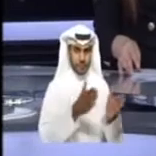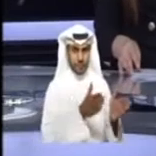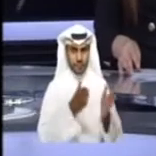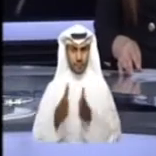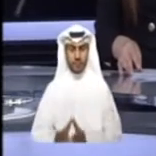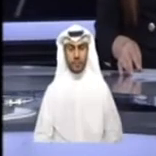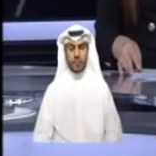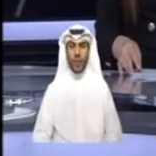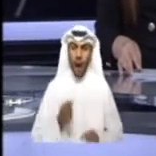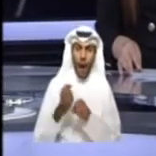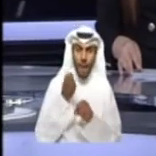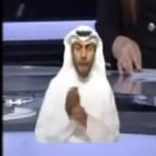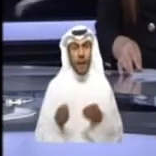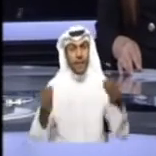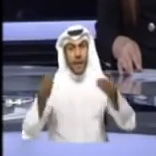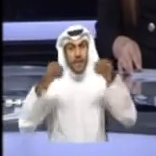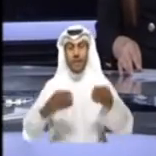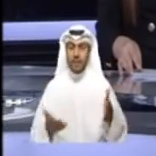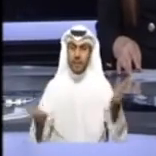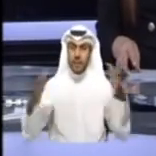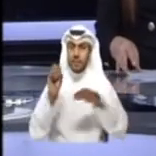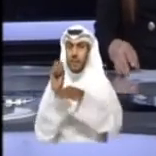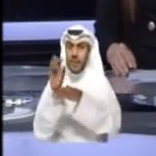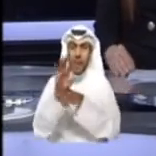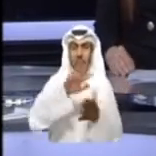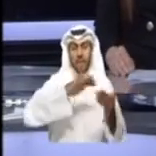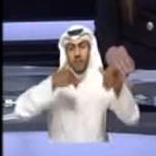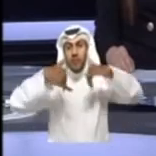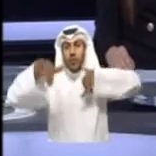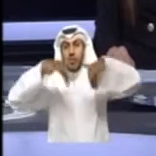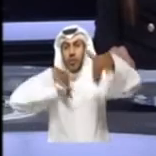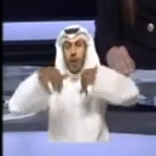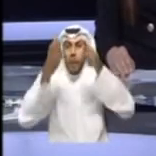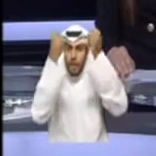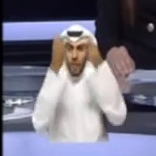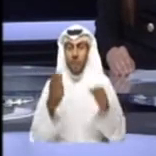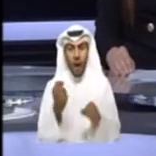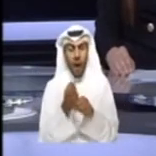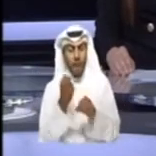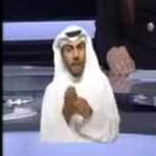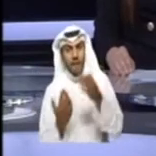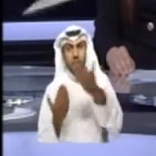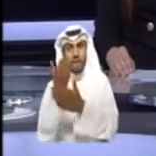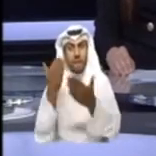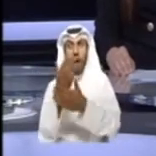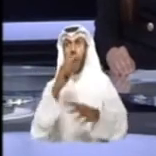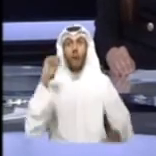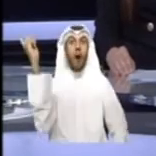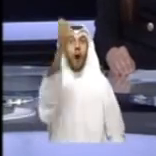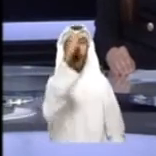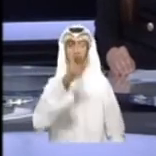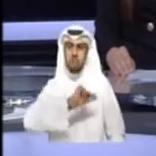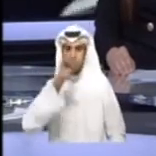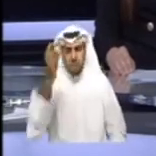نشاطات واضحة شهدتها البلاد في تشييد وصناعة الطرق بما يتفق مع أحدث التقنيات العالمية والتي تناسب